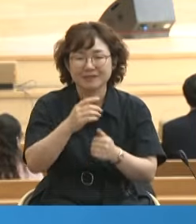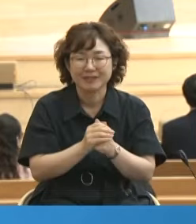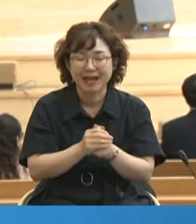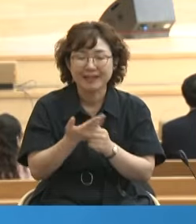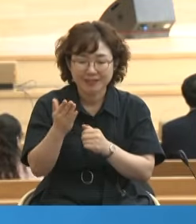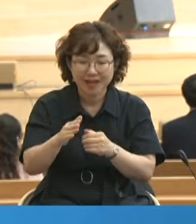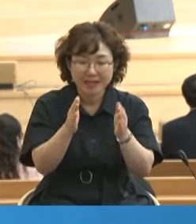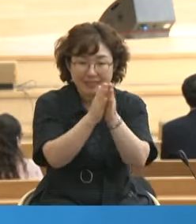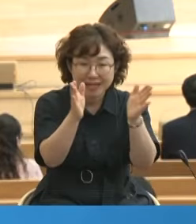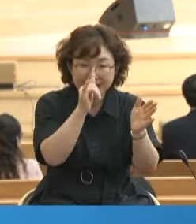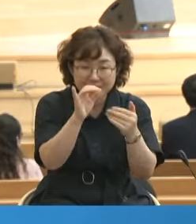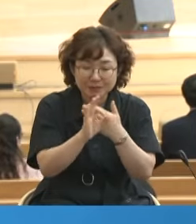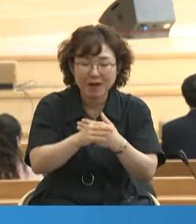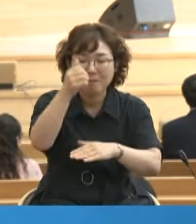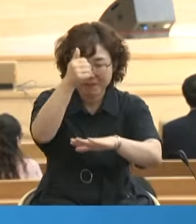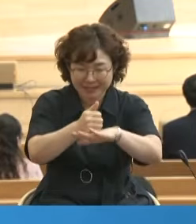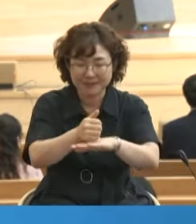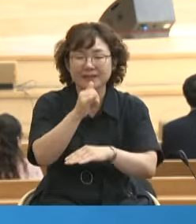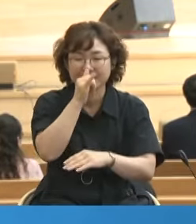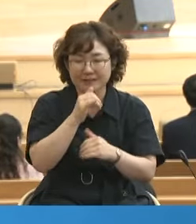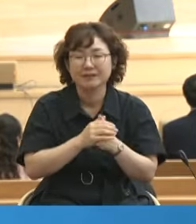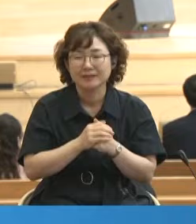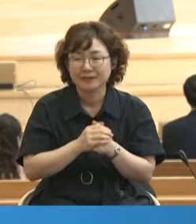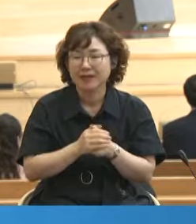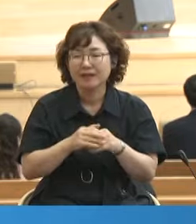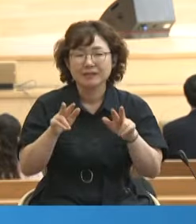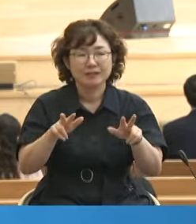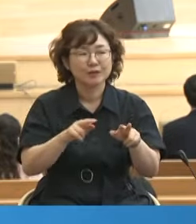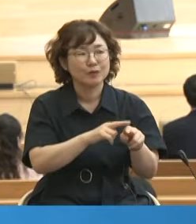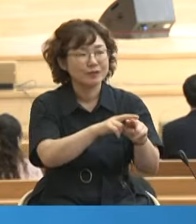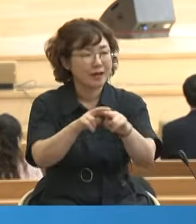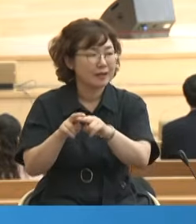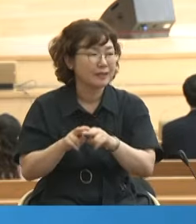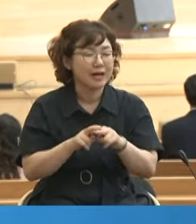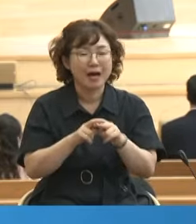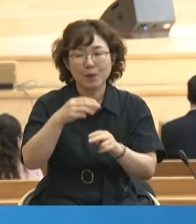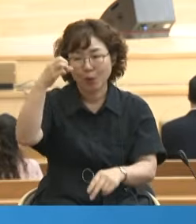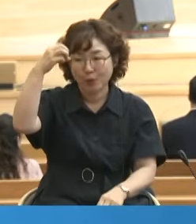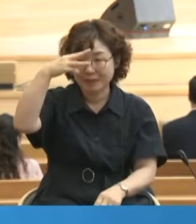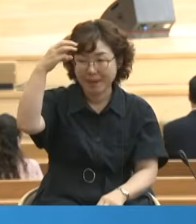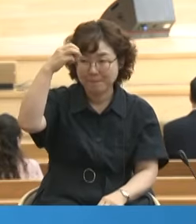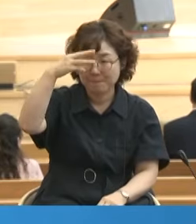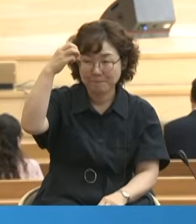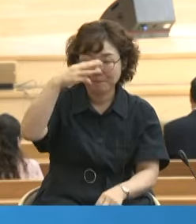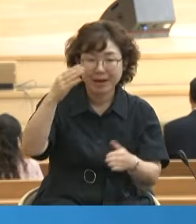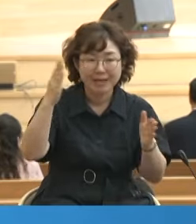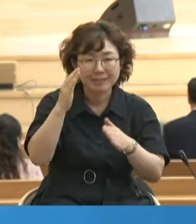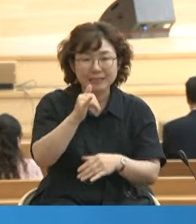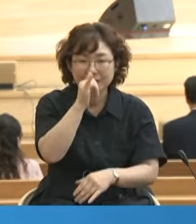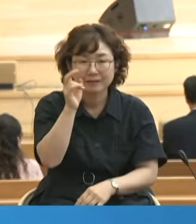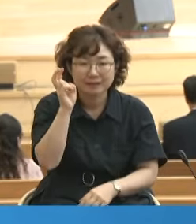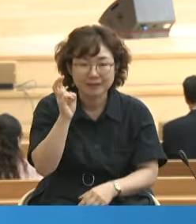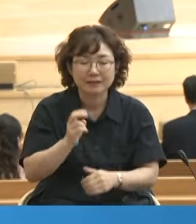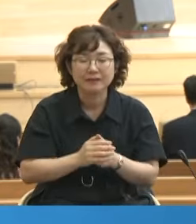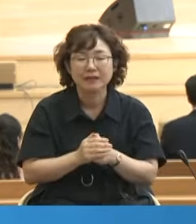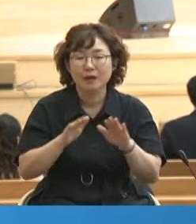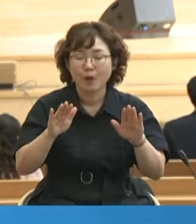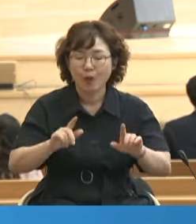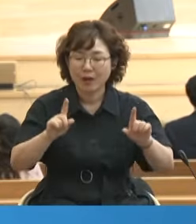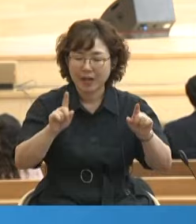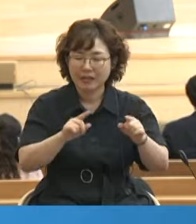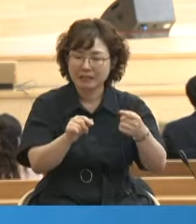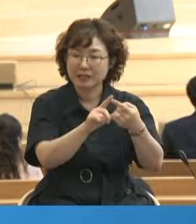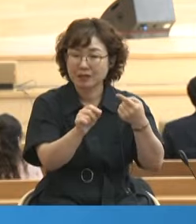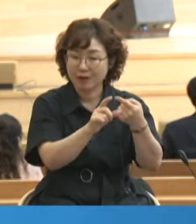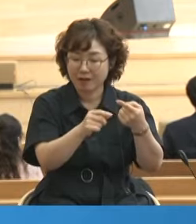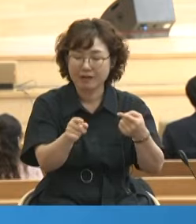있다? 끝도 있다. 이 자리에 고3 수험생들이 있는지 모르겠습니다만은 솔직히 올 초 고3